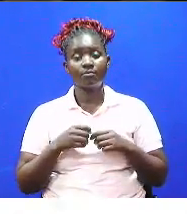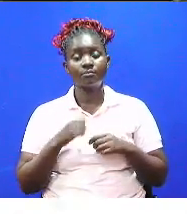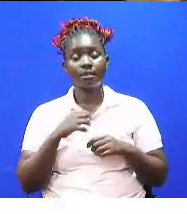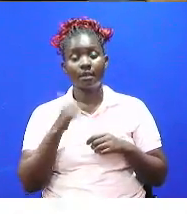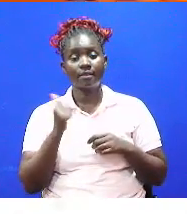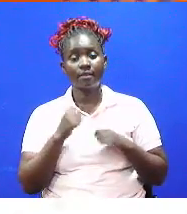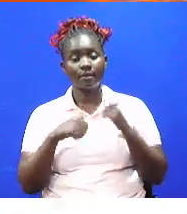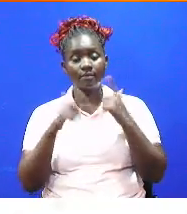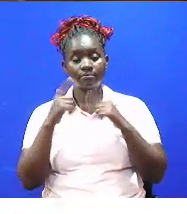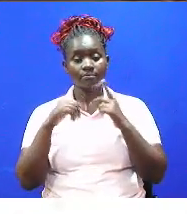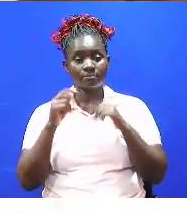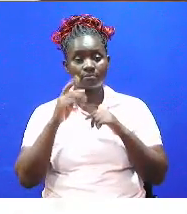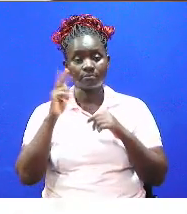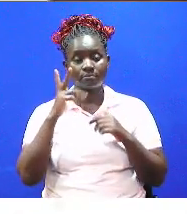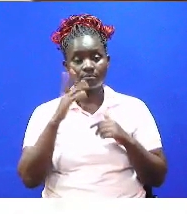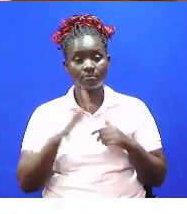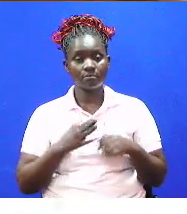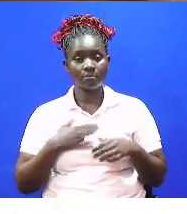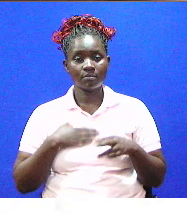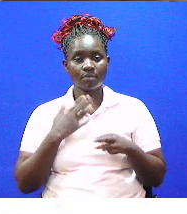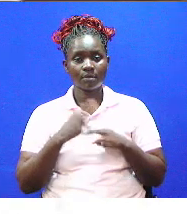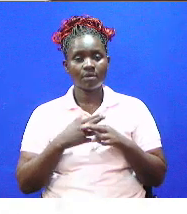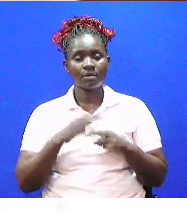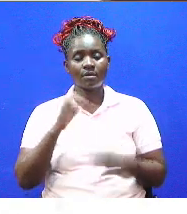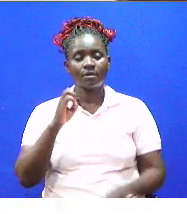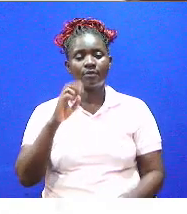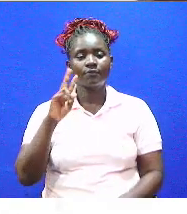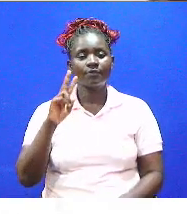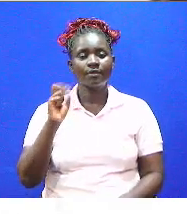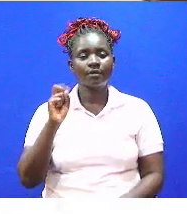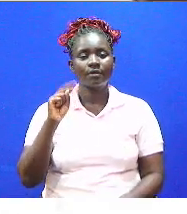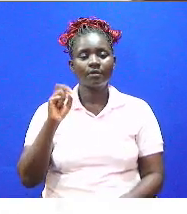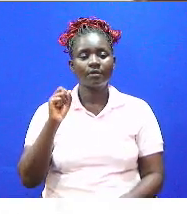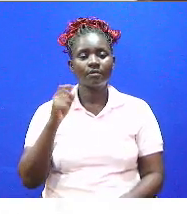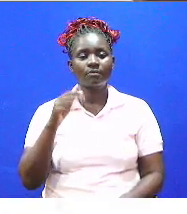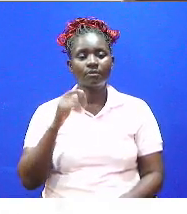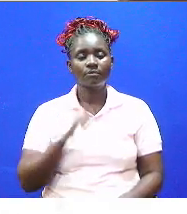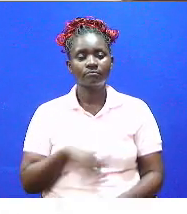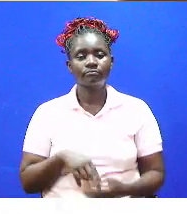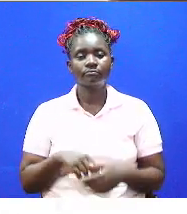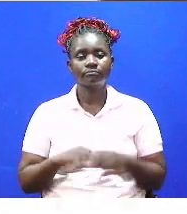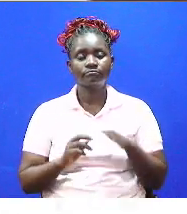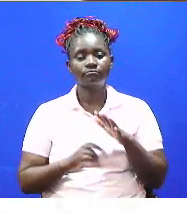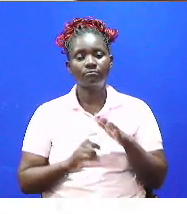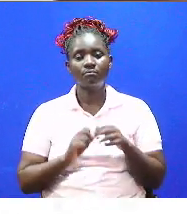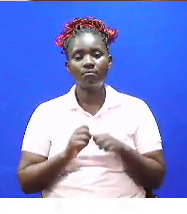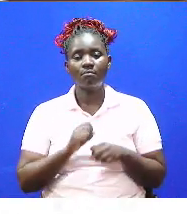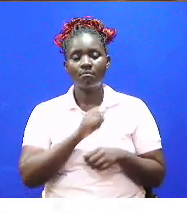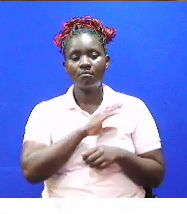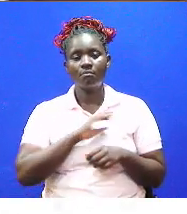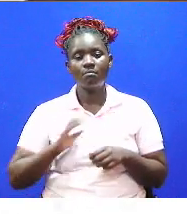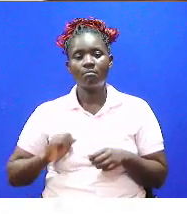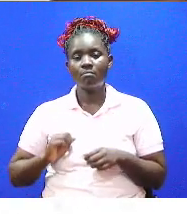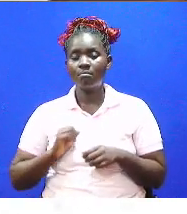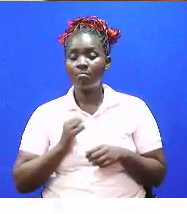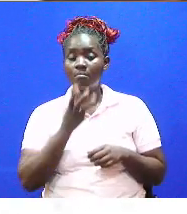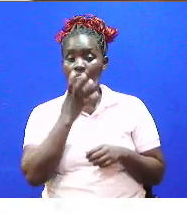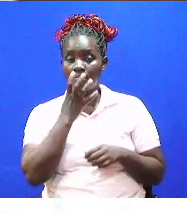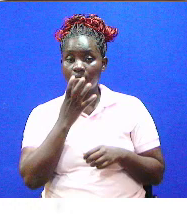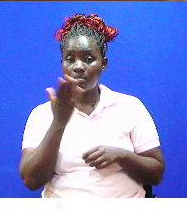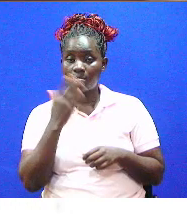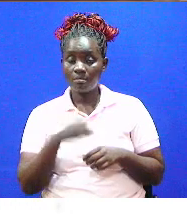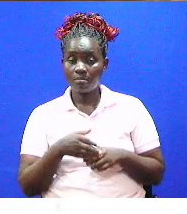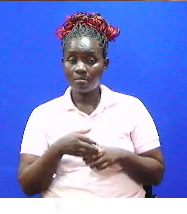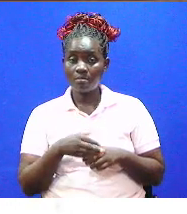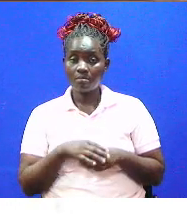bande kwa machina na Ivan Chontegi mimi ndio naibu mwenyekiti wa chama cha ODM katika